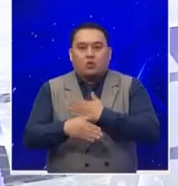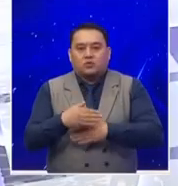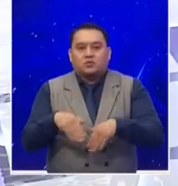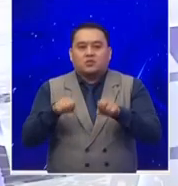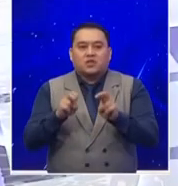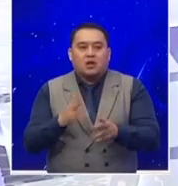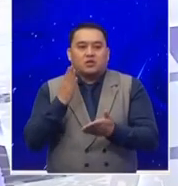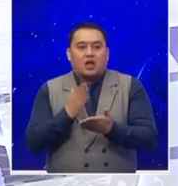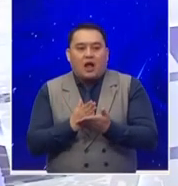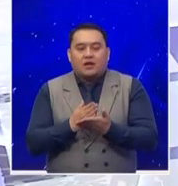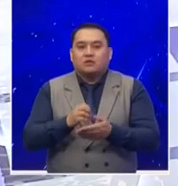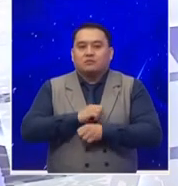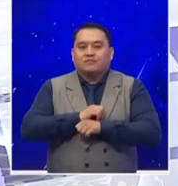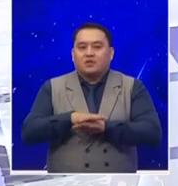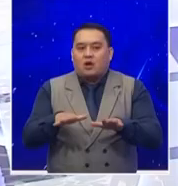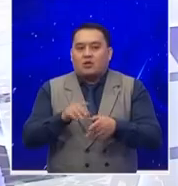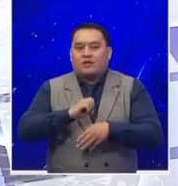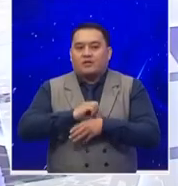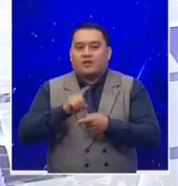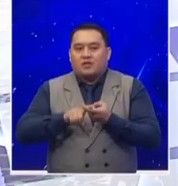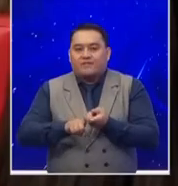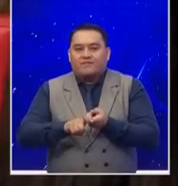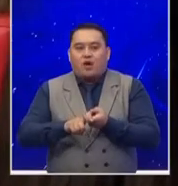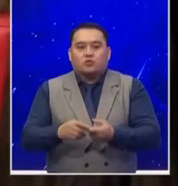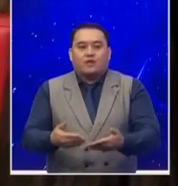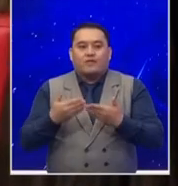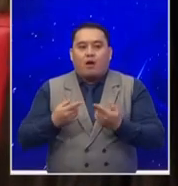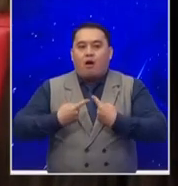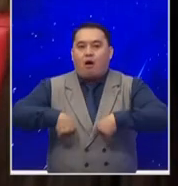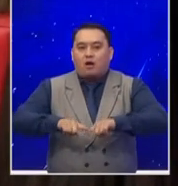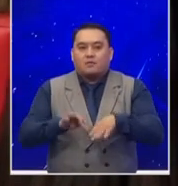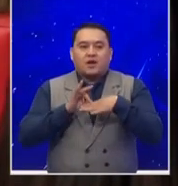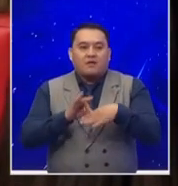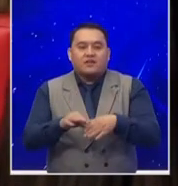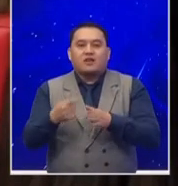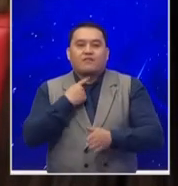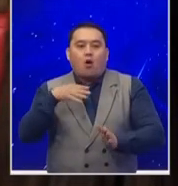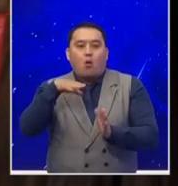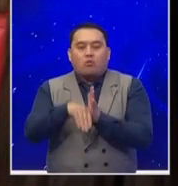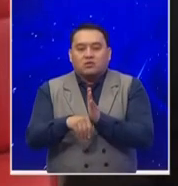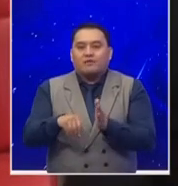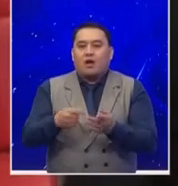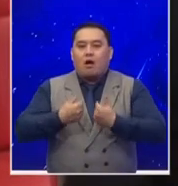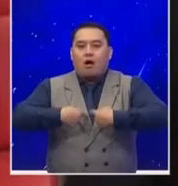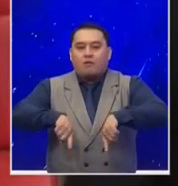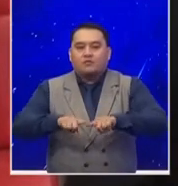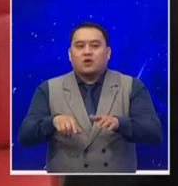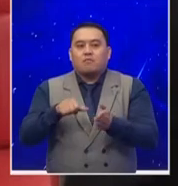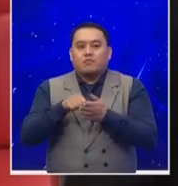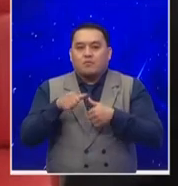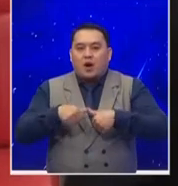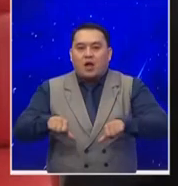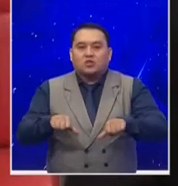по предупреждению распространения коронавирусной инфекции при организации и проведении голосования члены избирательных комиссий с